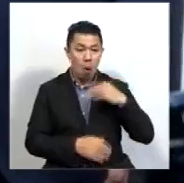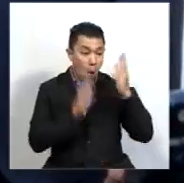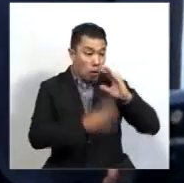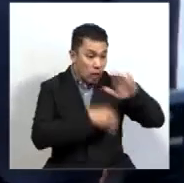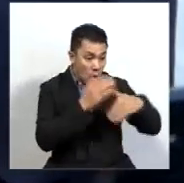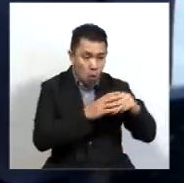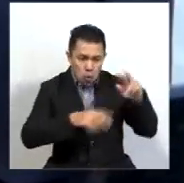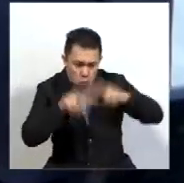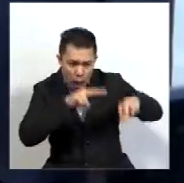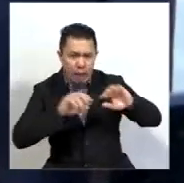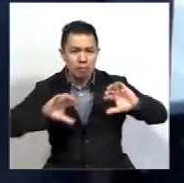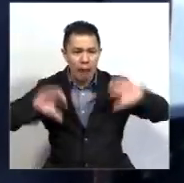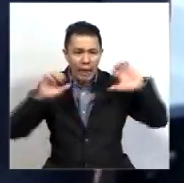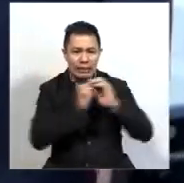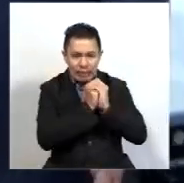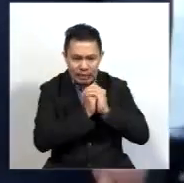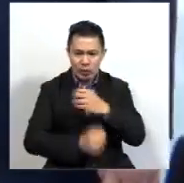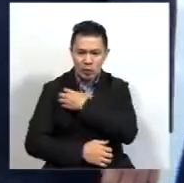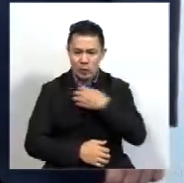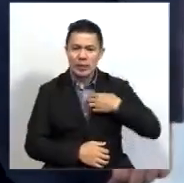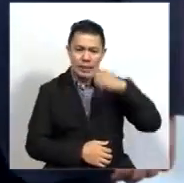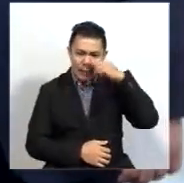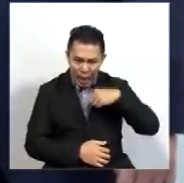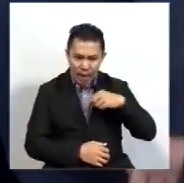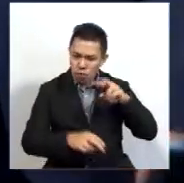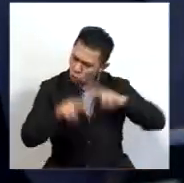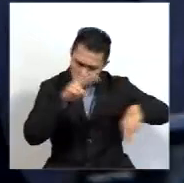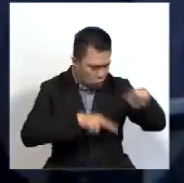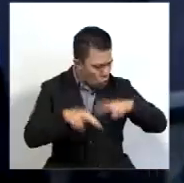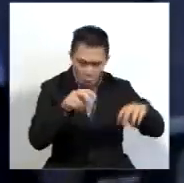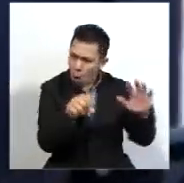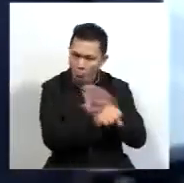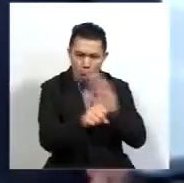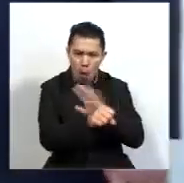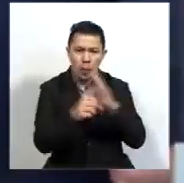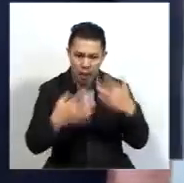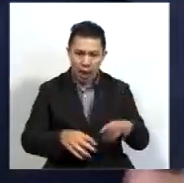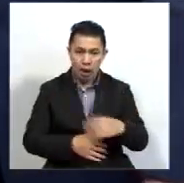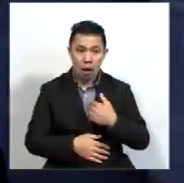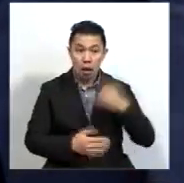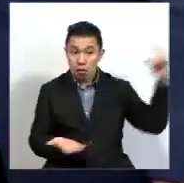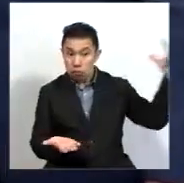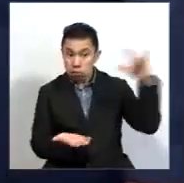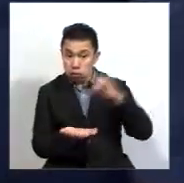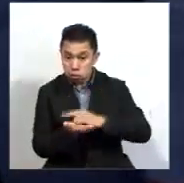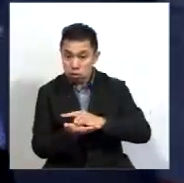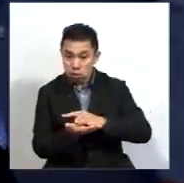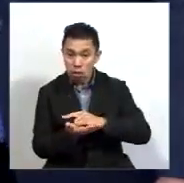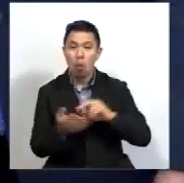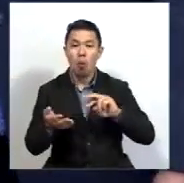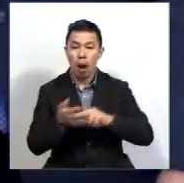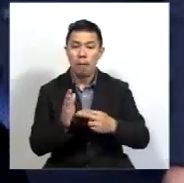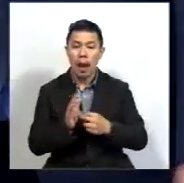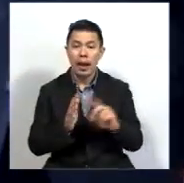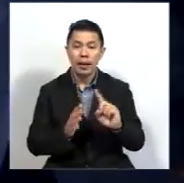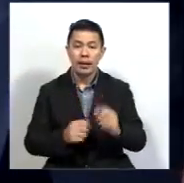นได้รับการดูแลจากรัฐบาลจีนแล้วก็สถานทูตไทยถึงตัวทุกคนหมดแล้วนะครับการที่เราเอาเขากลับมาก็เหมือนกับว่าให้เขา